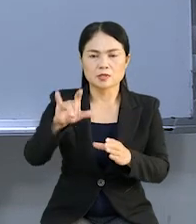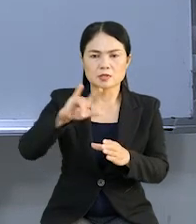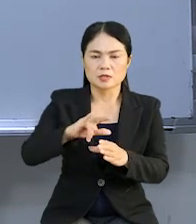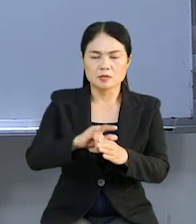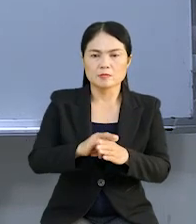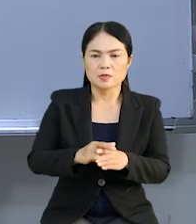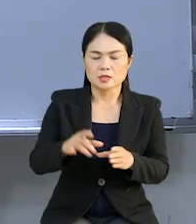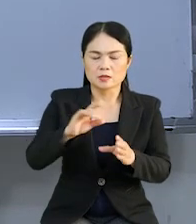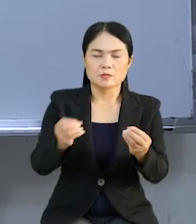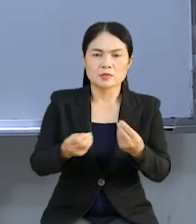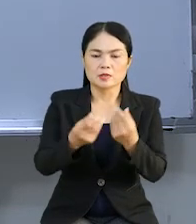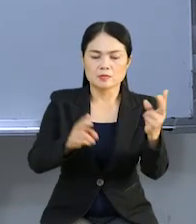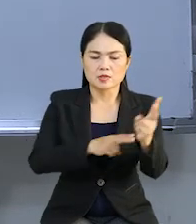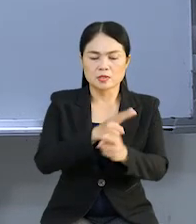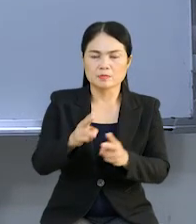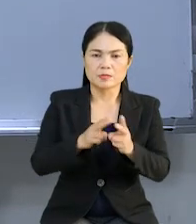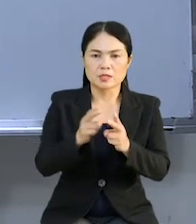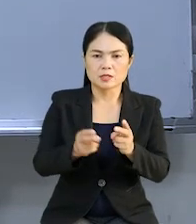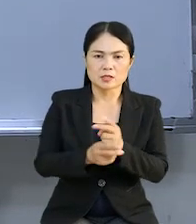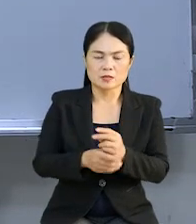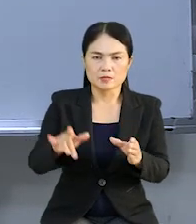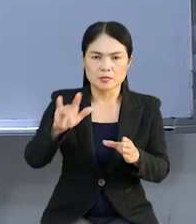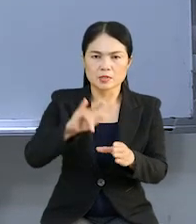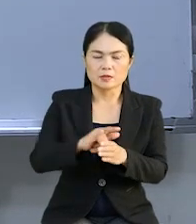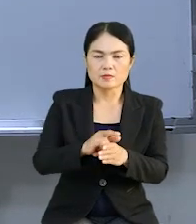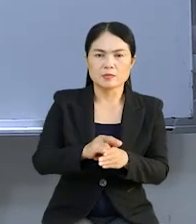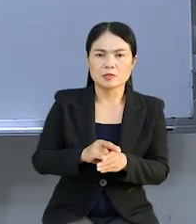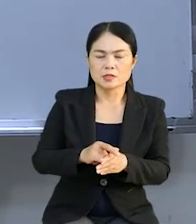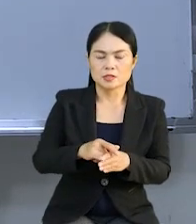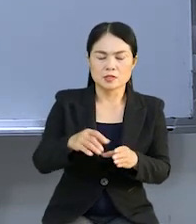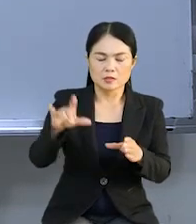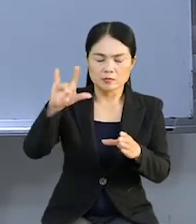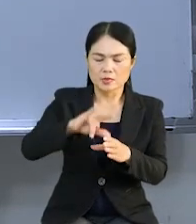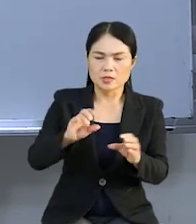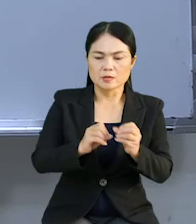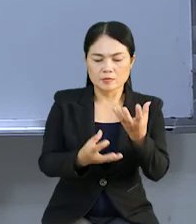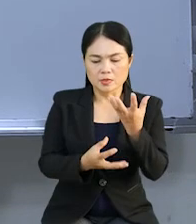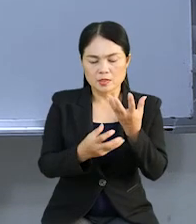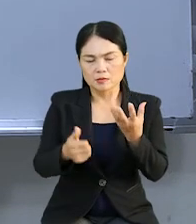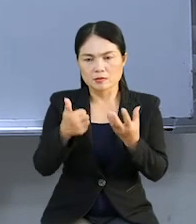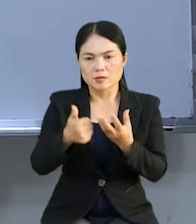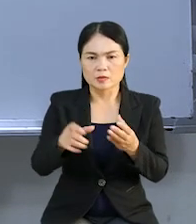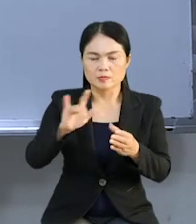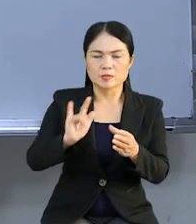បានប្រេងច្រើនប្រភេទពីការចម្រាញ់ប្រេងឆៅដូចជាប្រេងកា